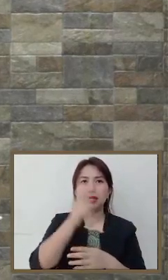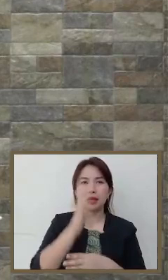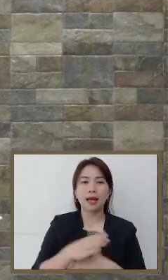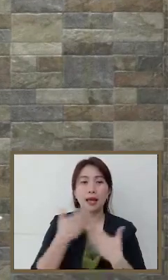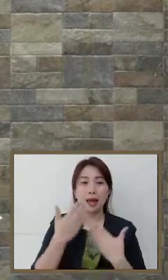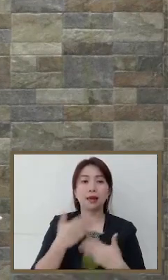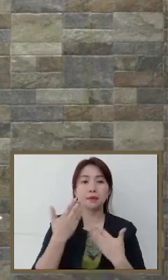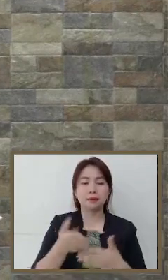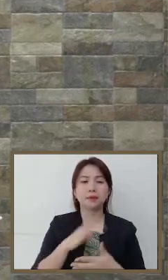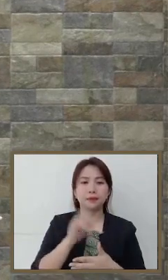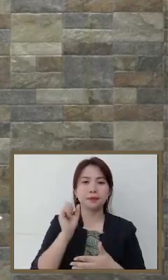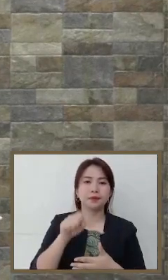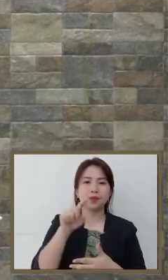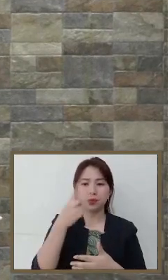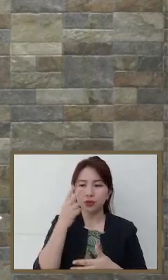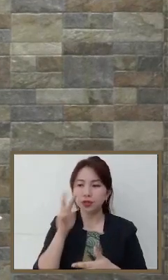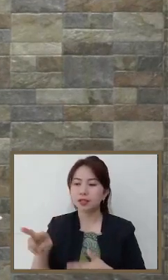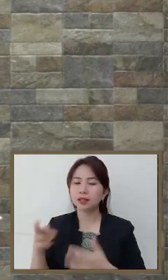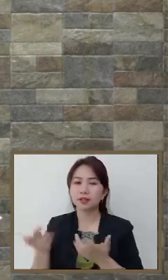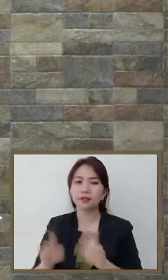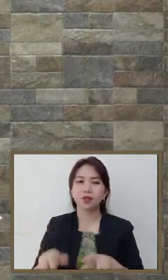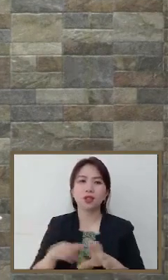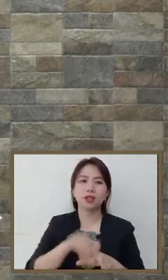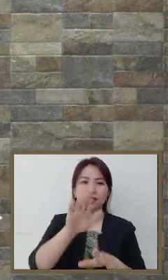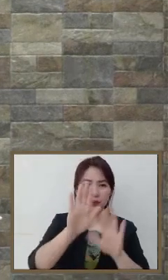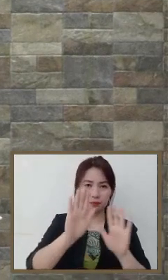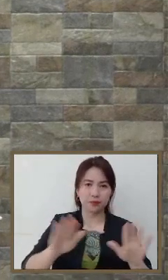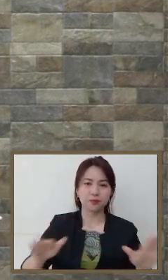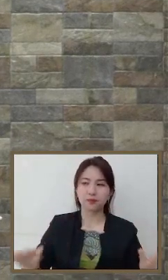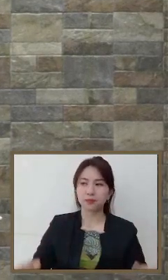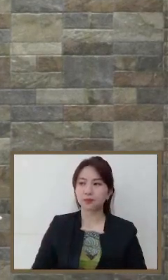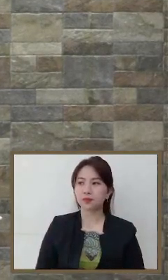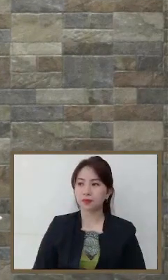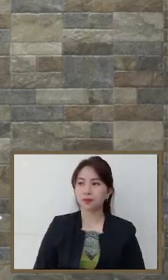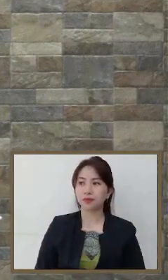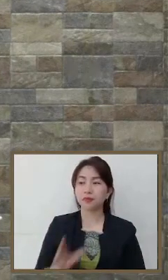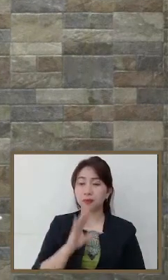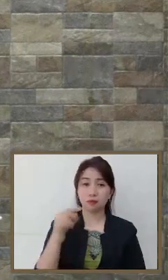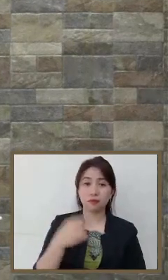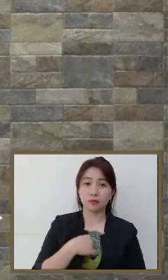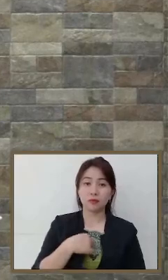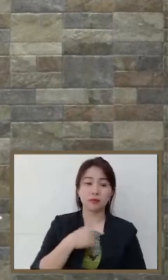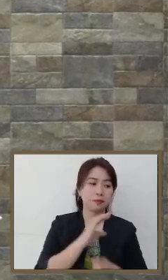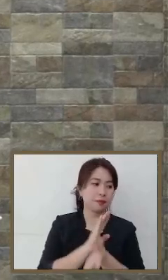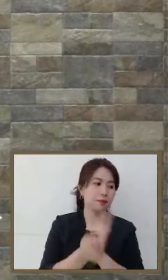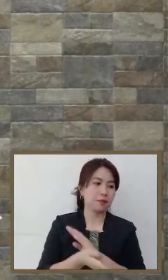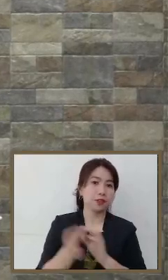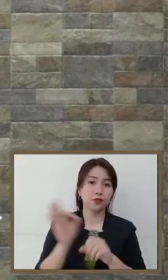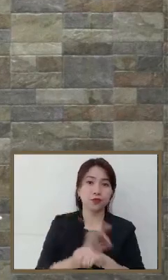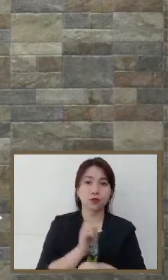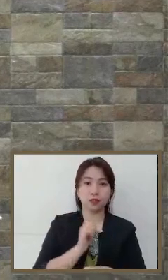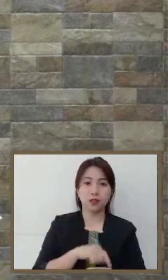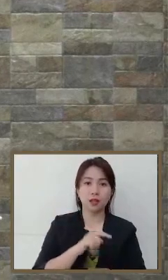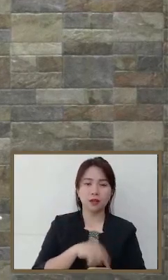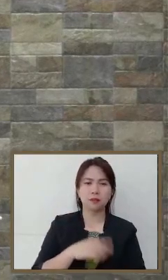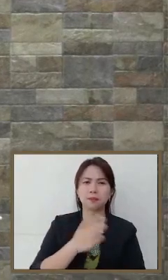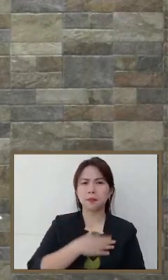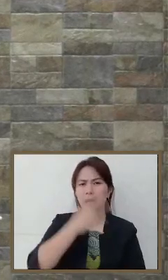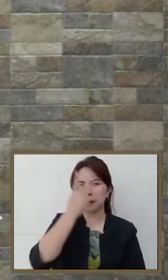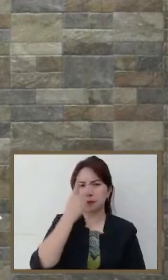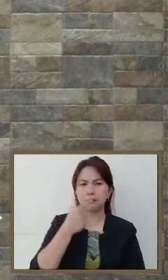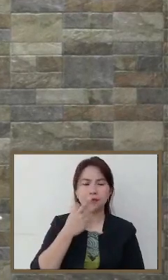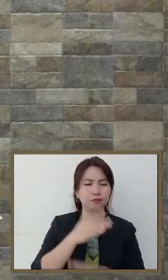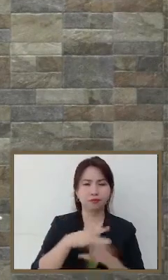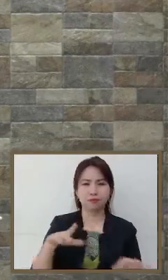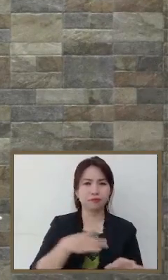mo meron pakinabang sa anak mo Amen alala ko po y nag-full time po ako dito sa church Hindi gusto na magulang ko